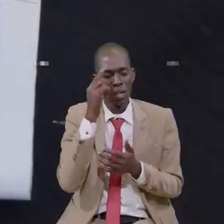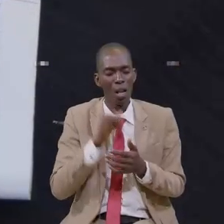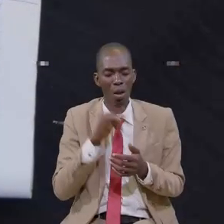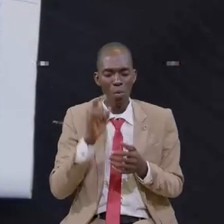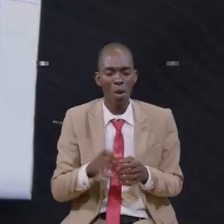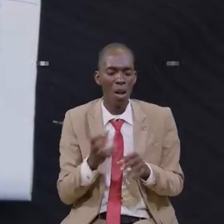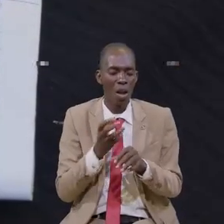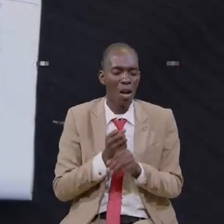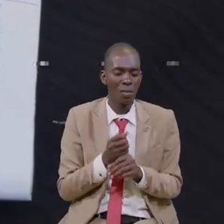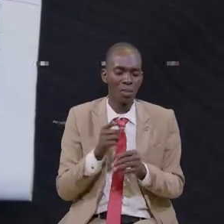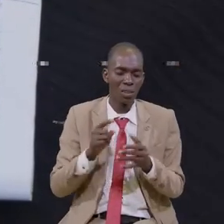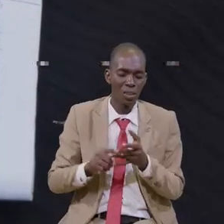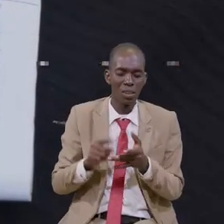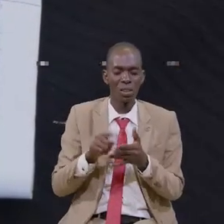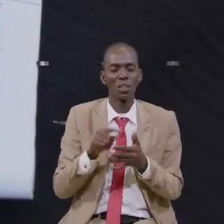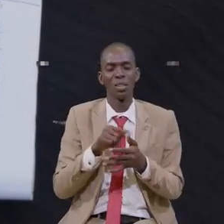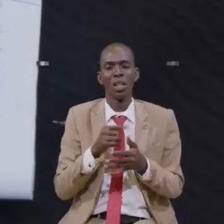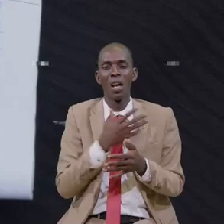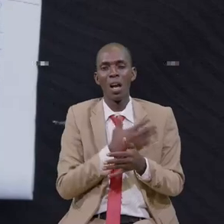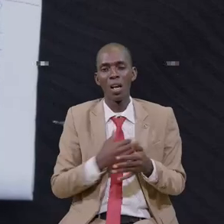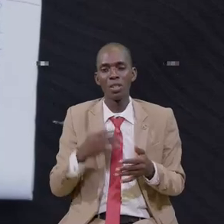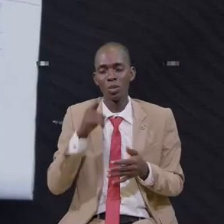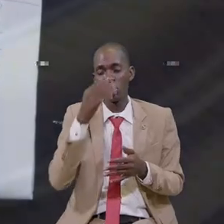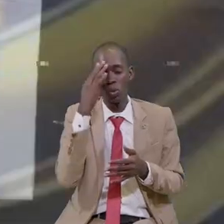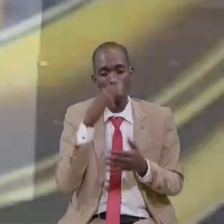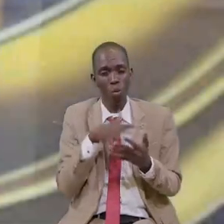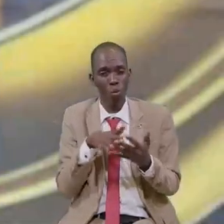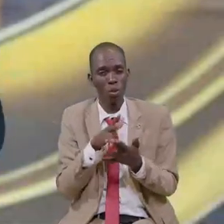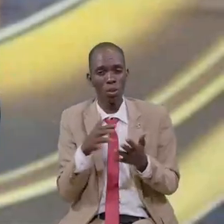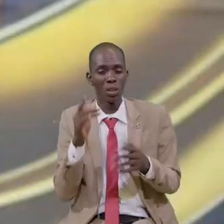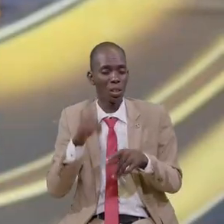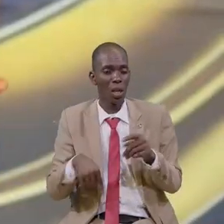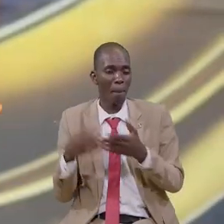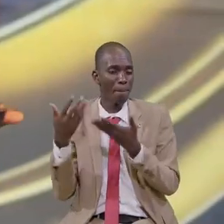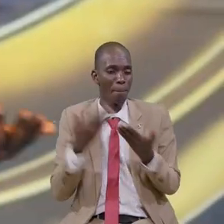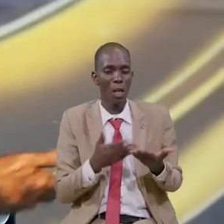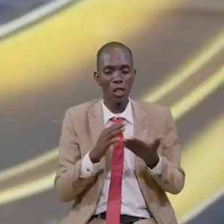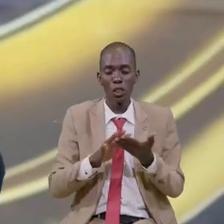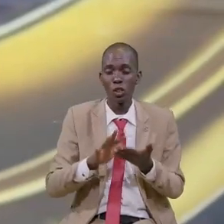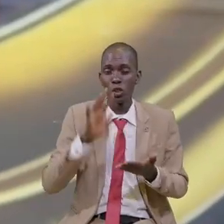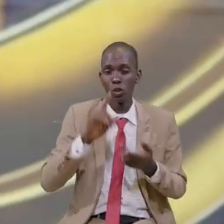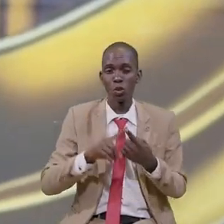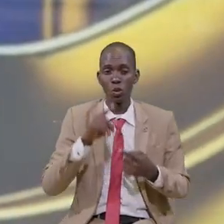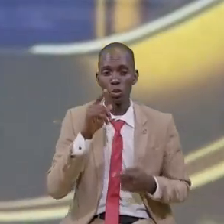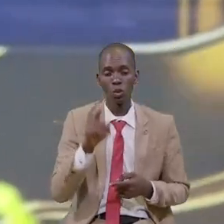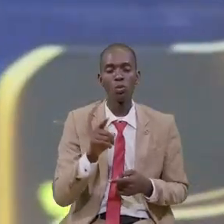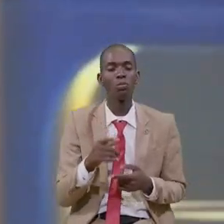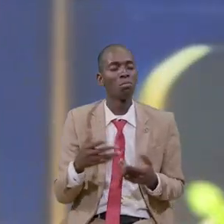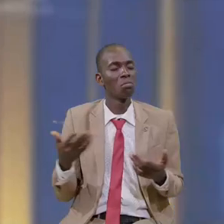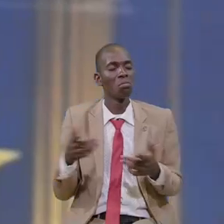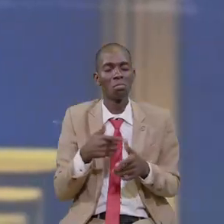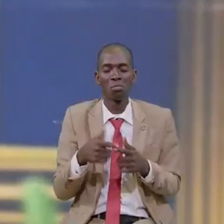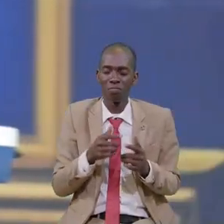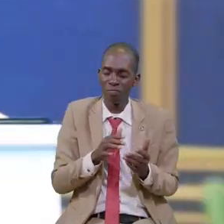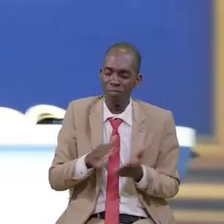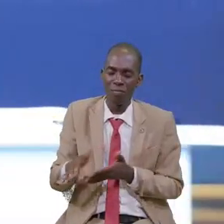que ça ne va pas t'apporter la gloire au Seigneur, éloigne ça de la liste de ce que je demande. Et ce sont